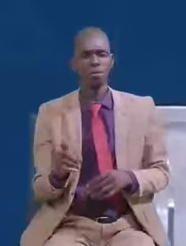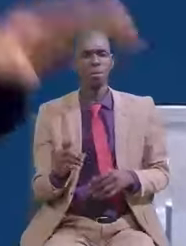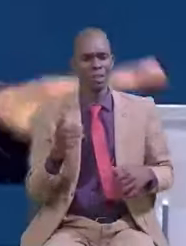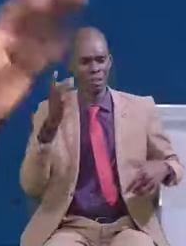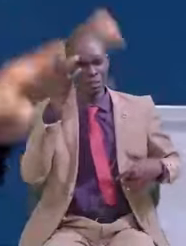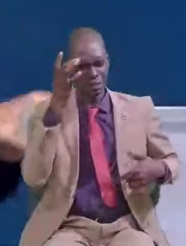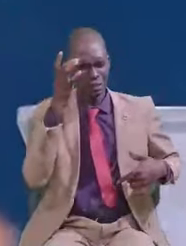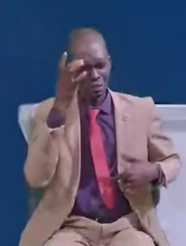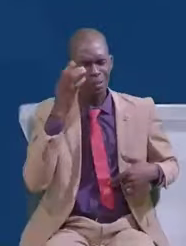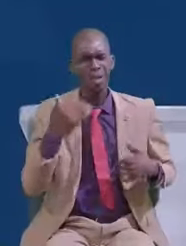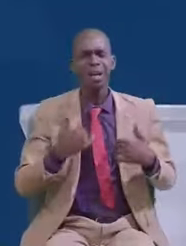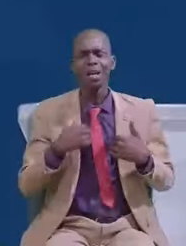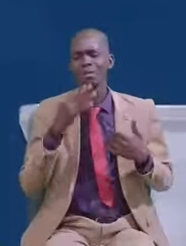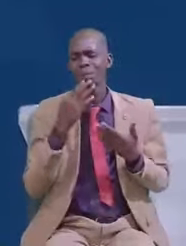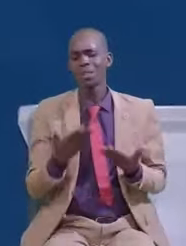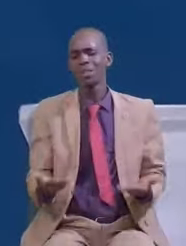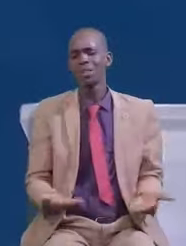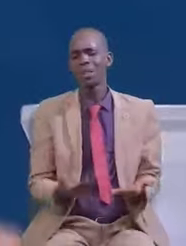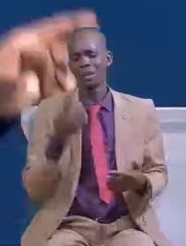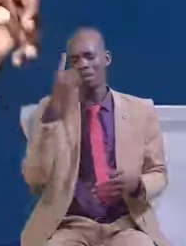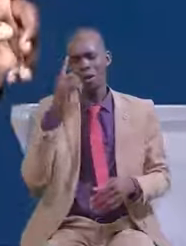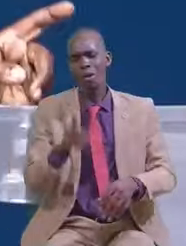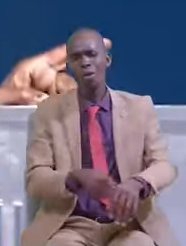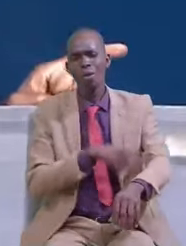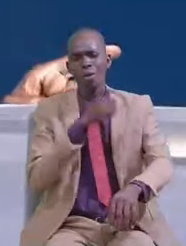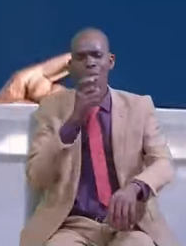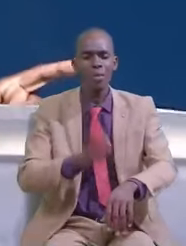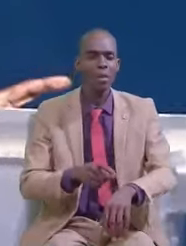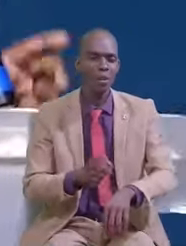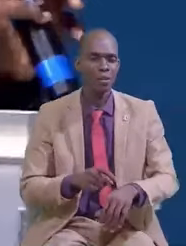Que la maladie a existé depuis fort longtemps.